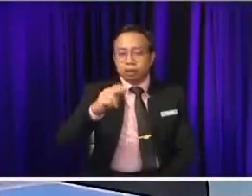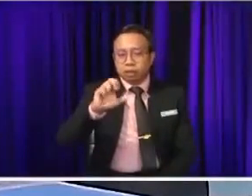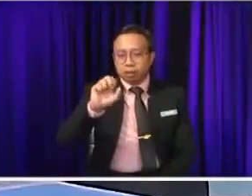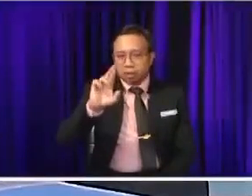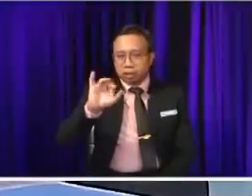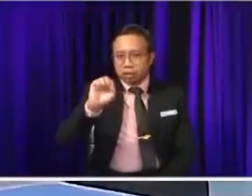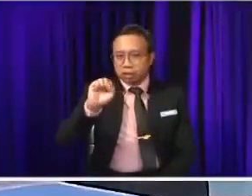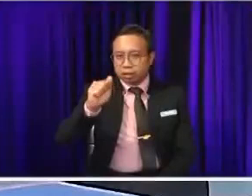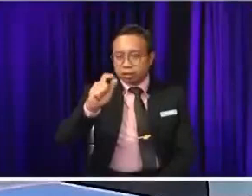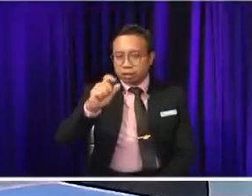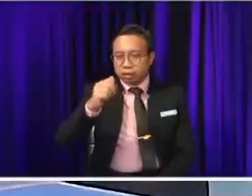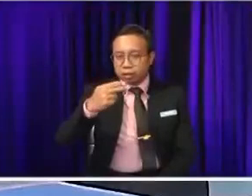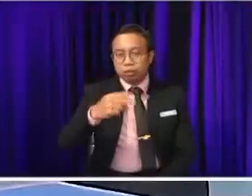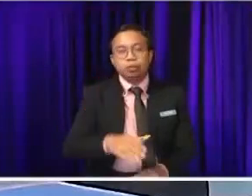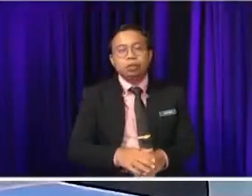pertandingan